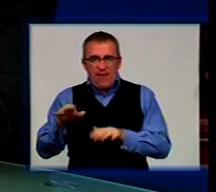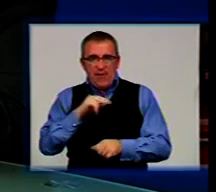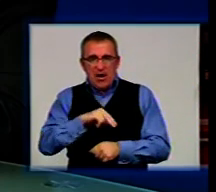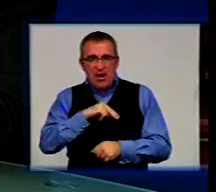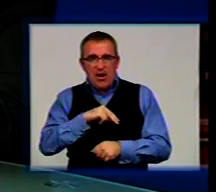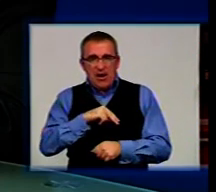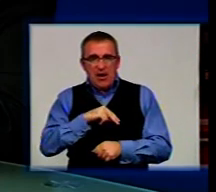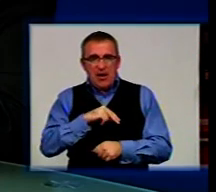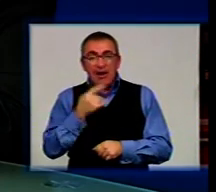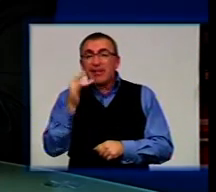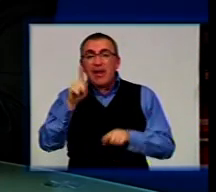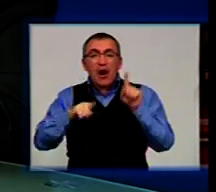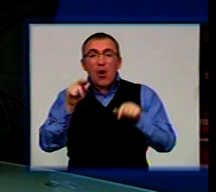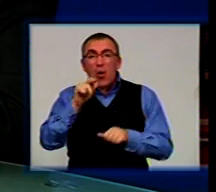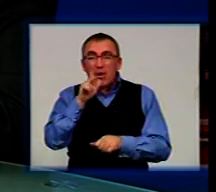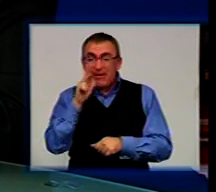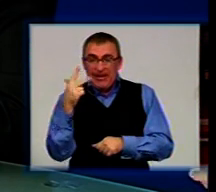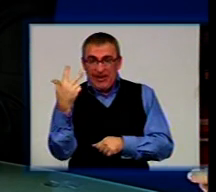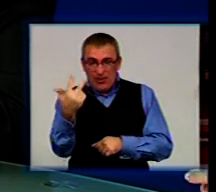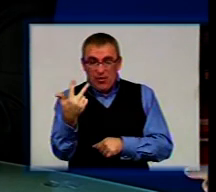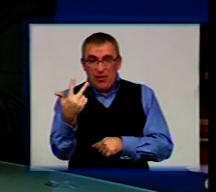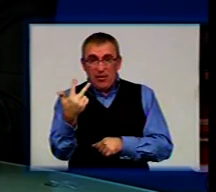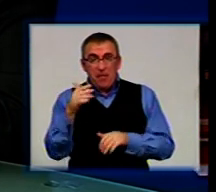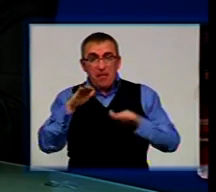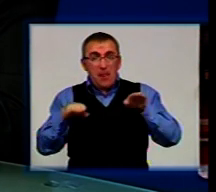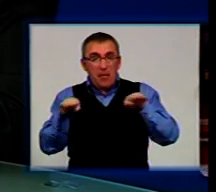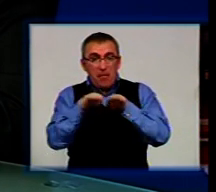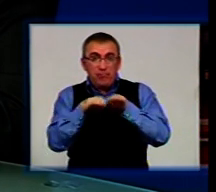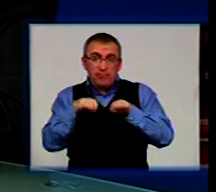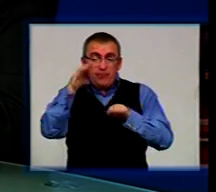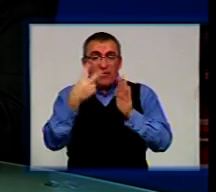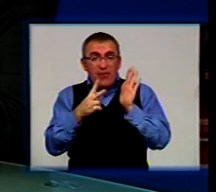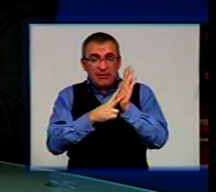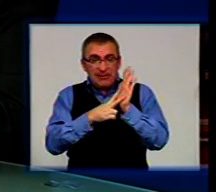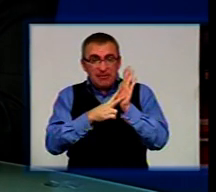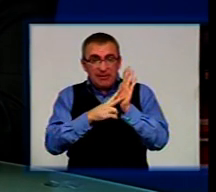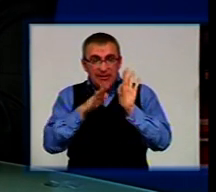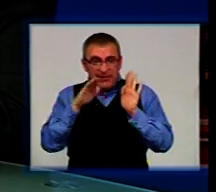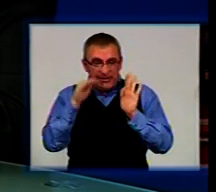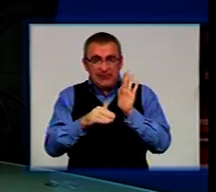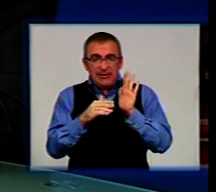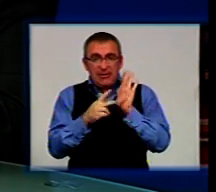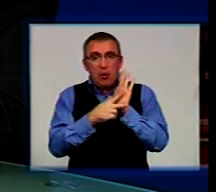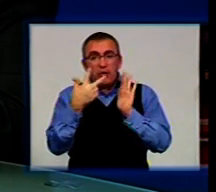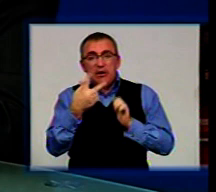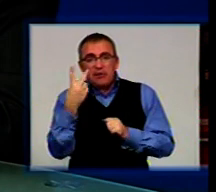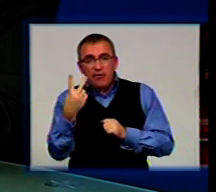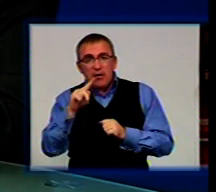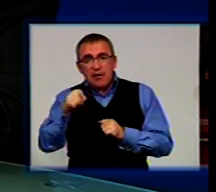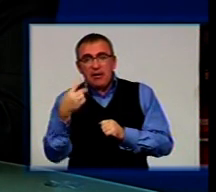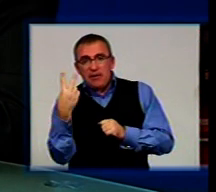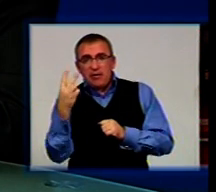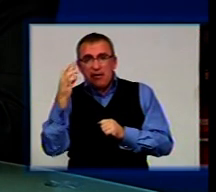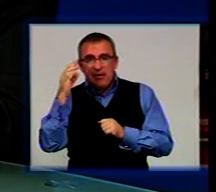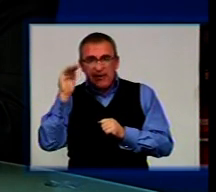за останні декілька років, 3 роки, якщо брати в порівнянні, зросла з 27 тисяч вакансій до